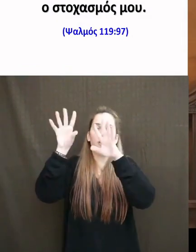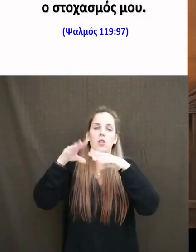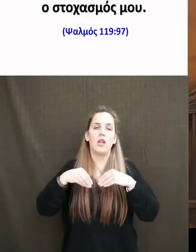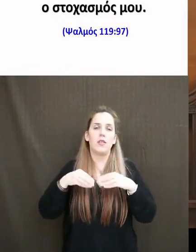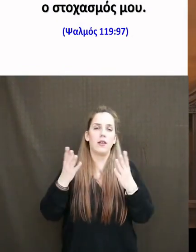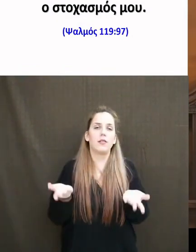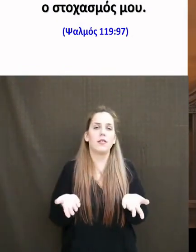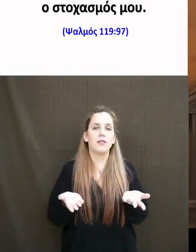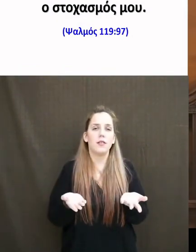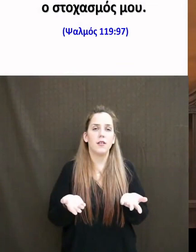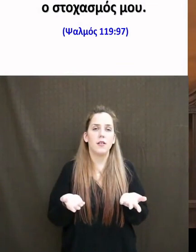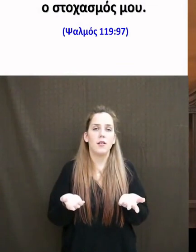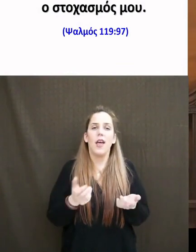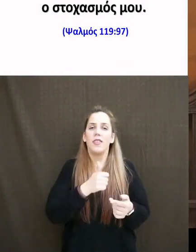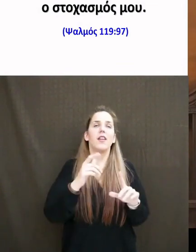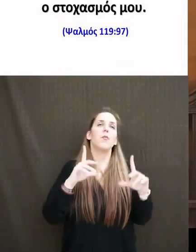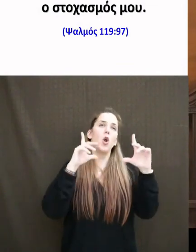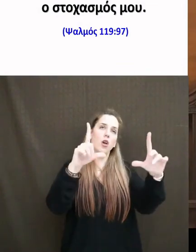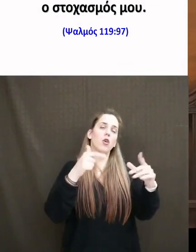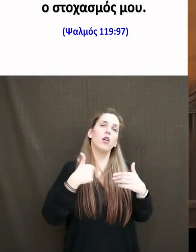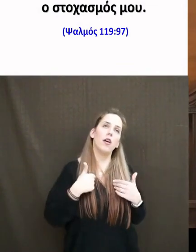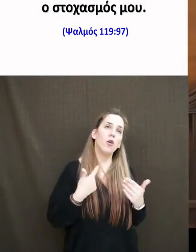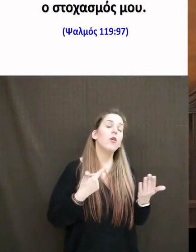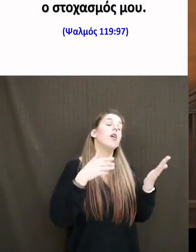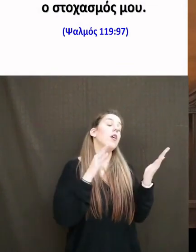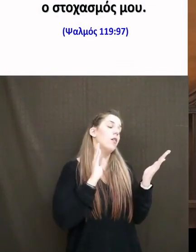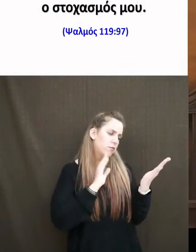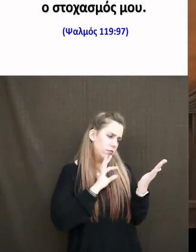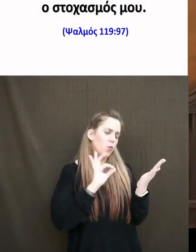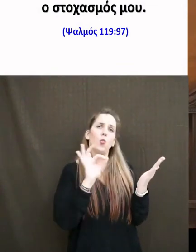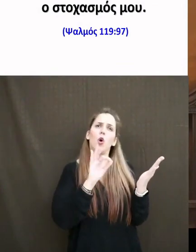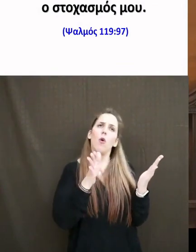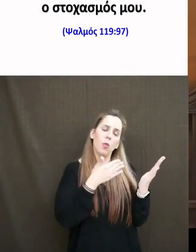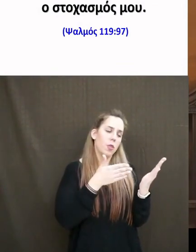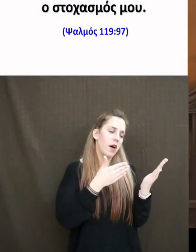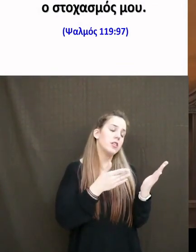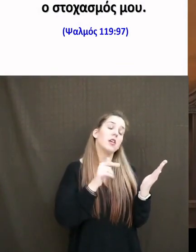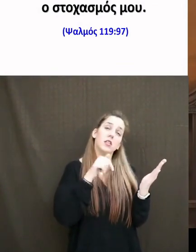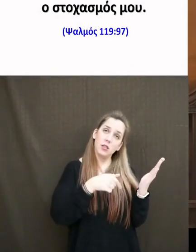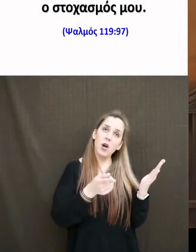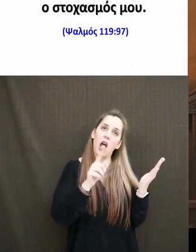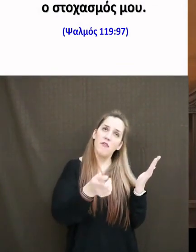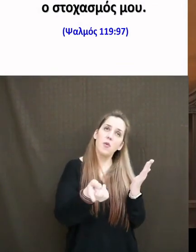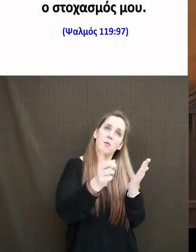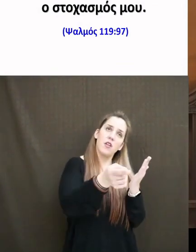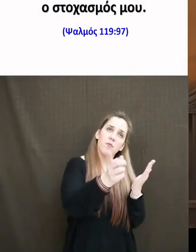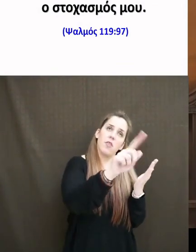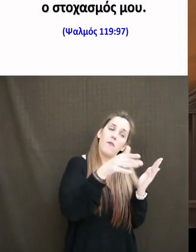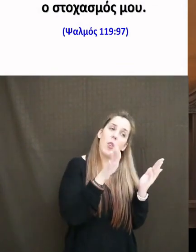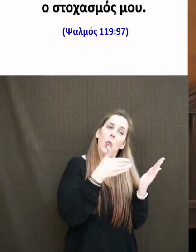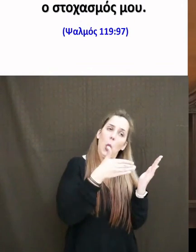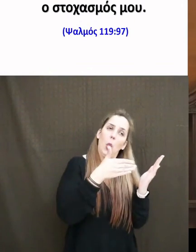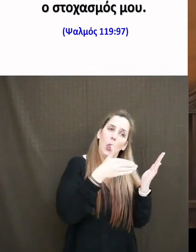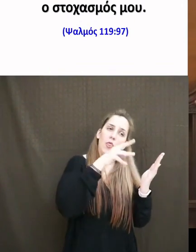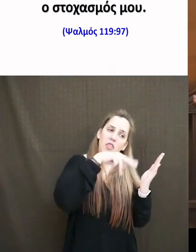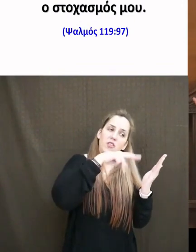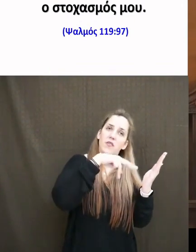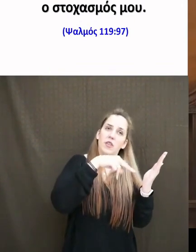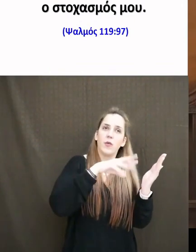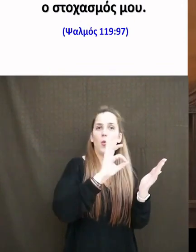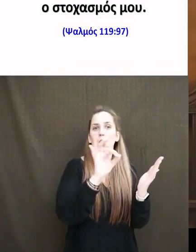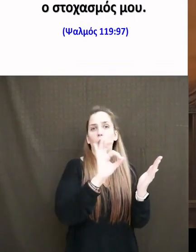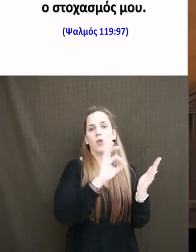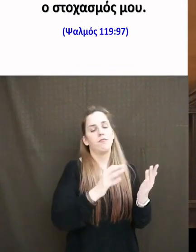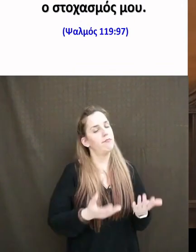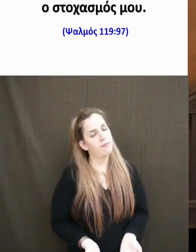διαβάσω και να πω ότι διάβασα και να κλείσω το κουτάκι μου, διάβασα 5 εδάφια σήμερα, διάβασα και τον επιούσιο άρθρο, το έκανα το μέρος μου, τώρα θα συνεχίσω να κάνω όλα τα